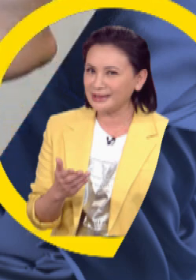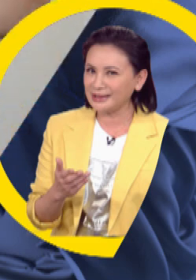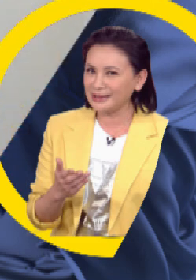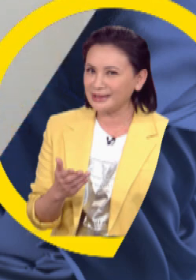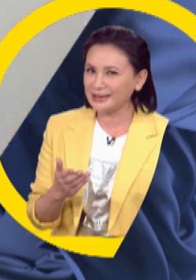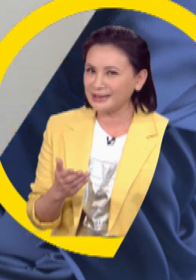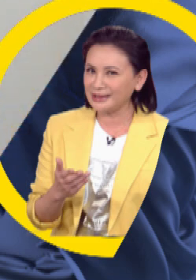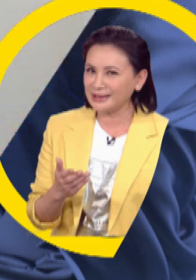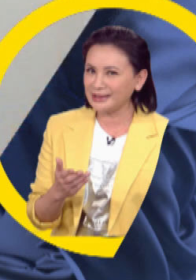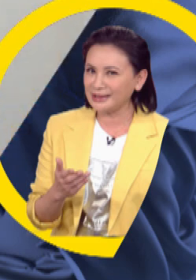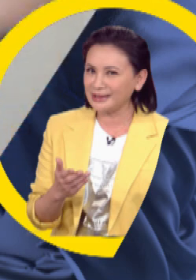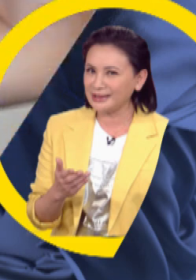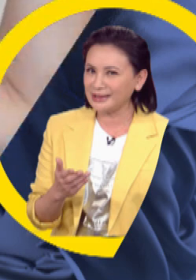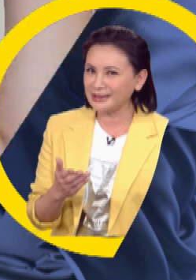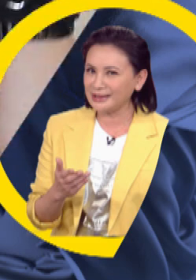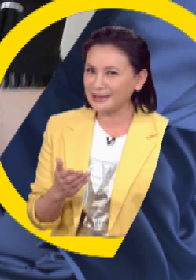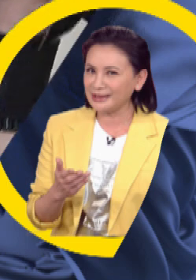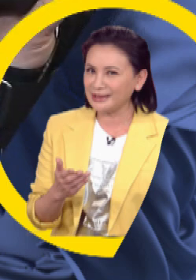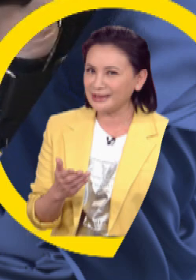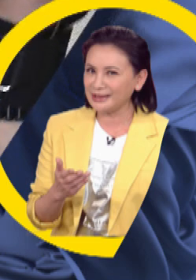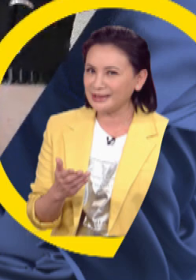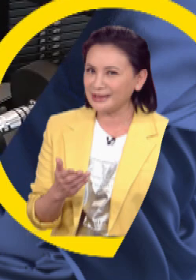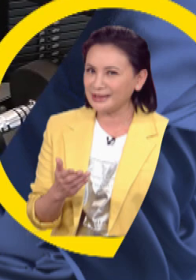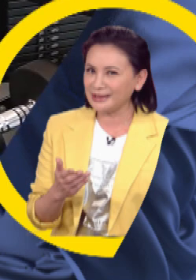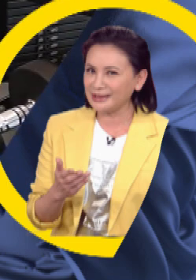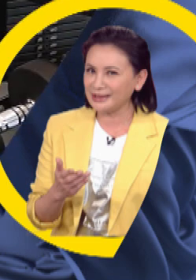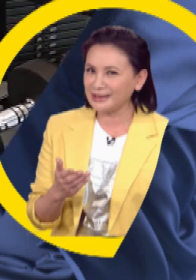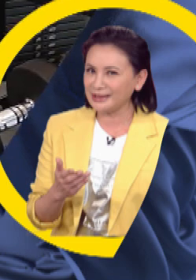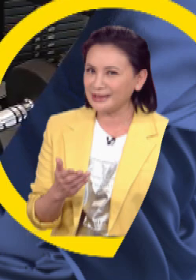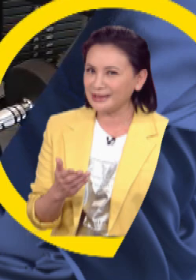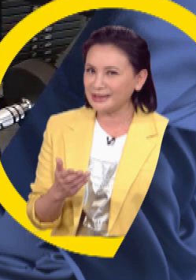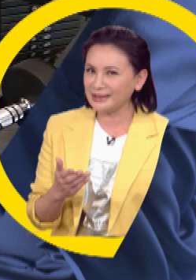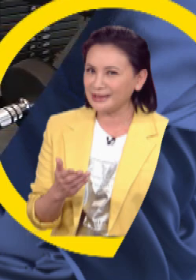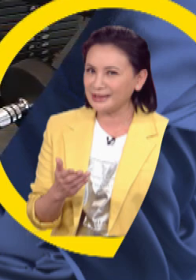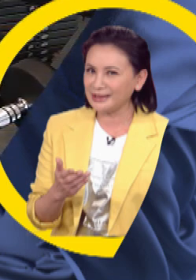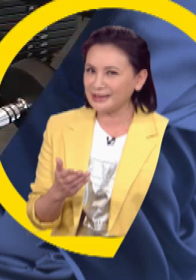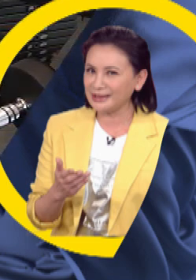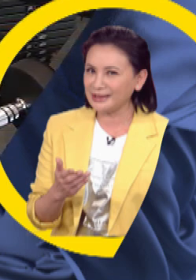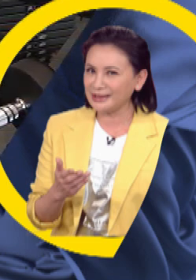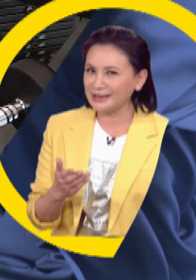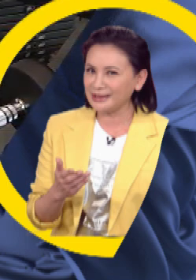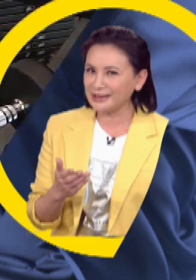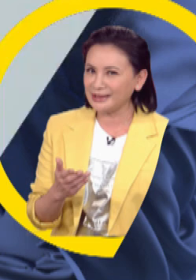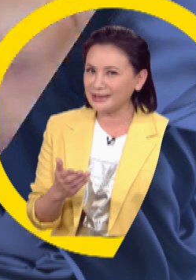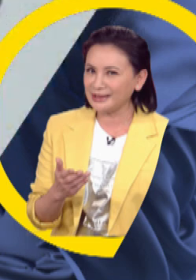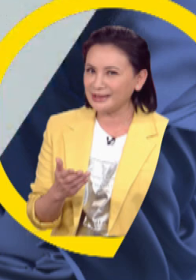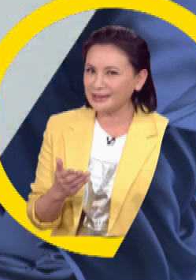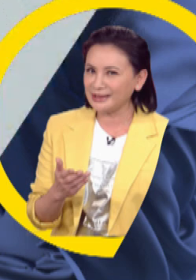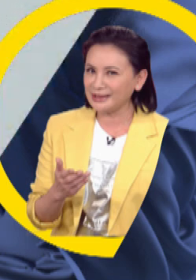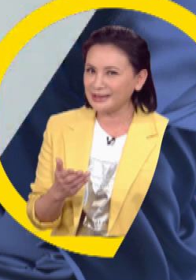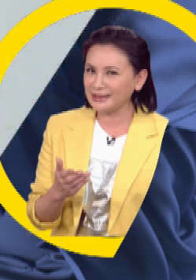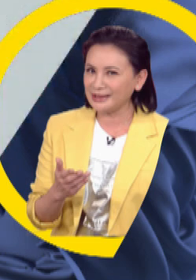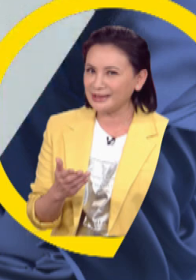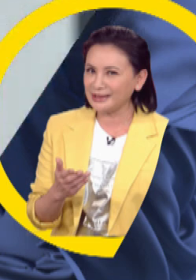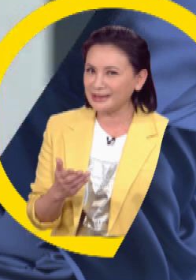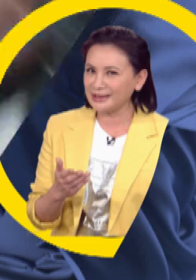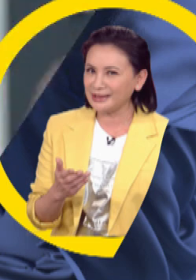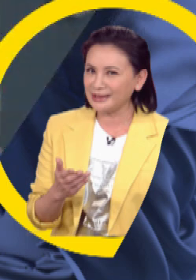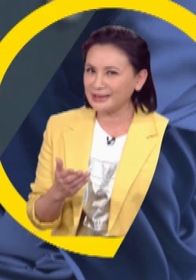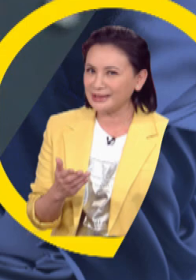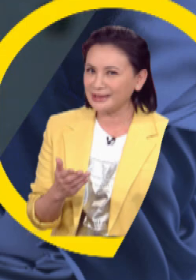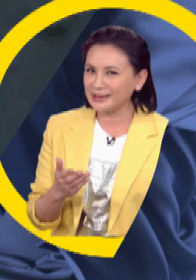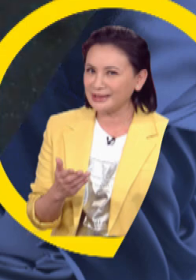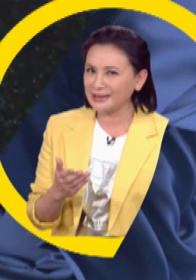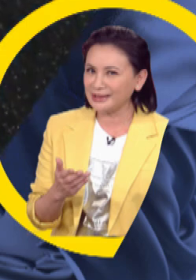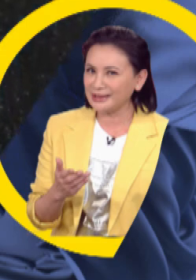像我们的工作可能一站就是站2个小时、3个小时，中间休息一下，下午又继续4个小时。我以前常常有个毛病，就是下背痛或